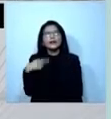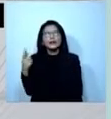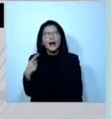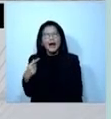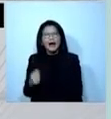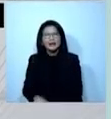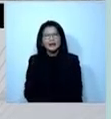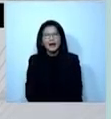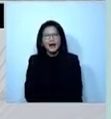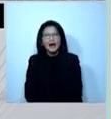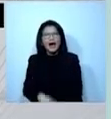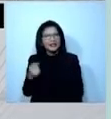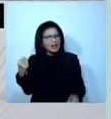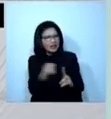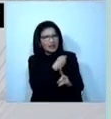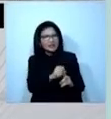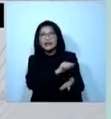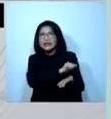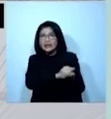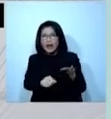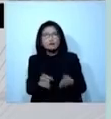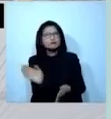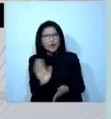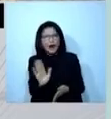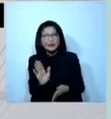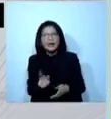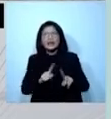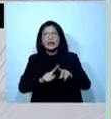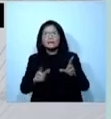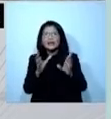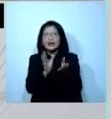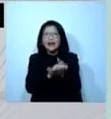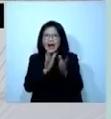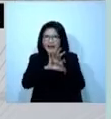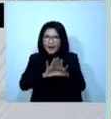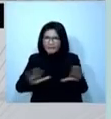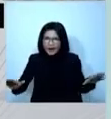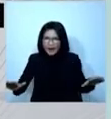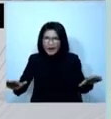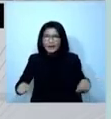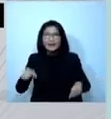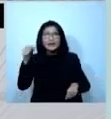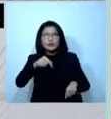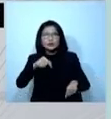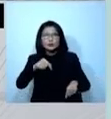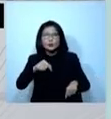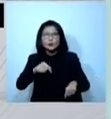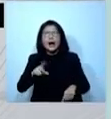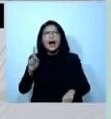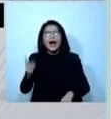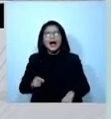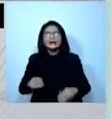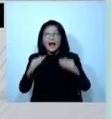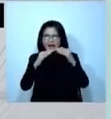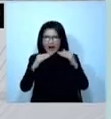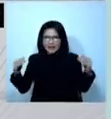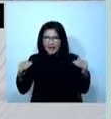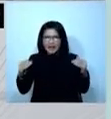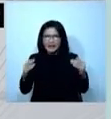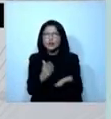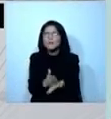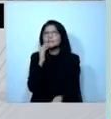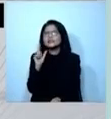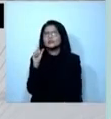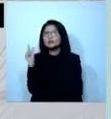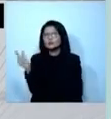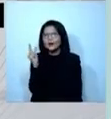Prabowo ikut debat ini, justru beberapa kali slip of tongue saya. Tidak emosional tapi slip of tongue. Jadi apakah selimpet lidah gitu loh.